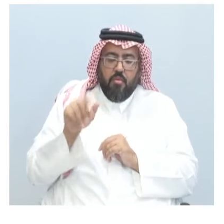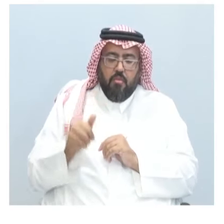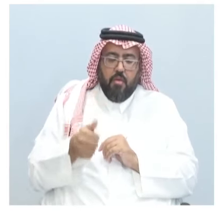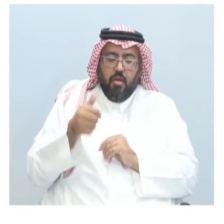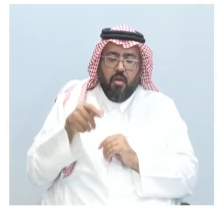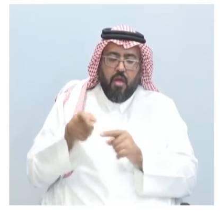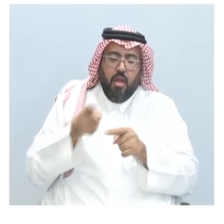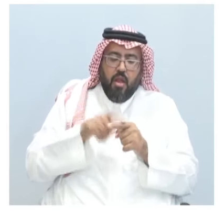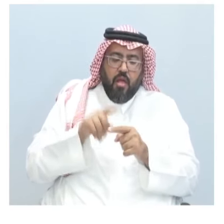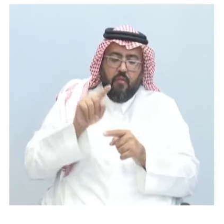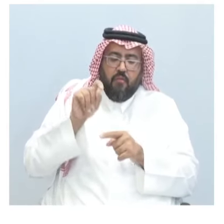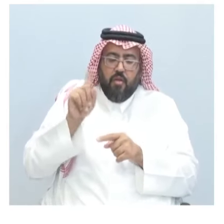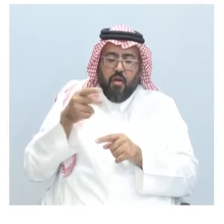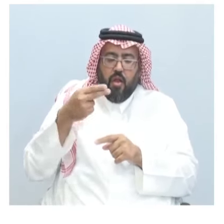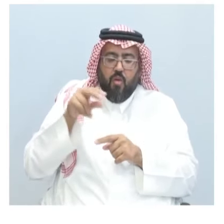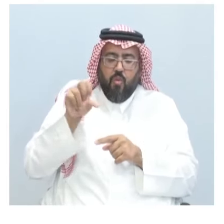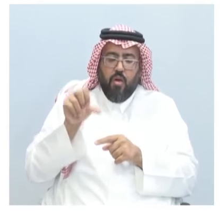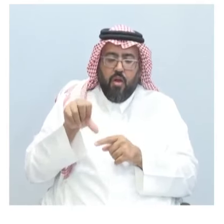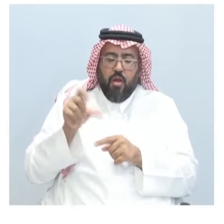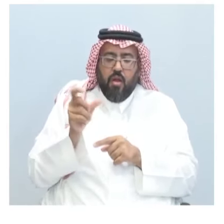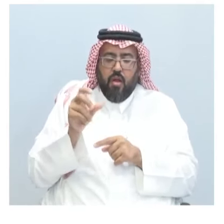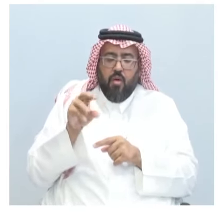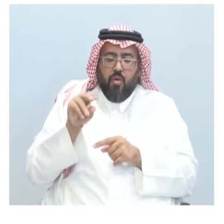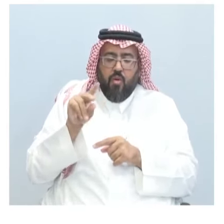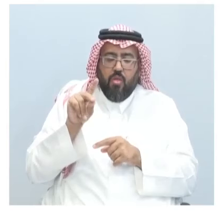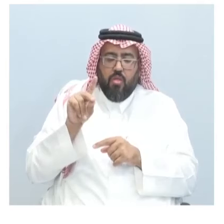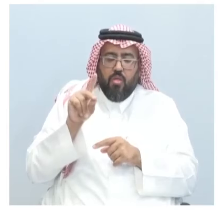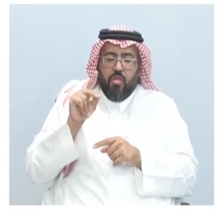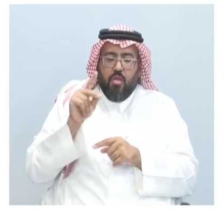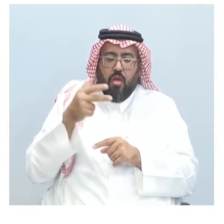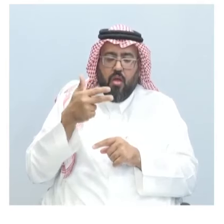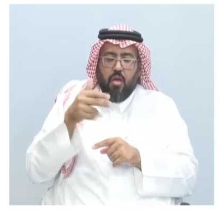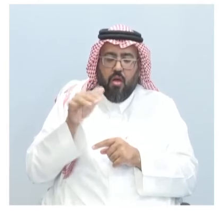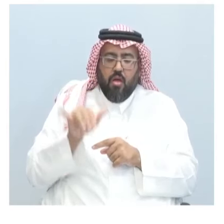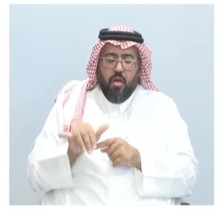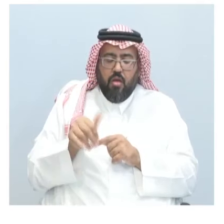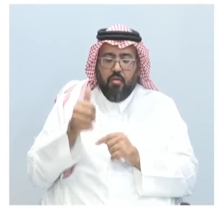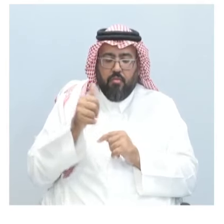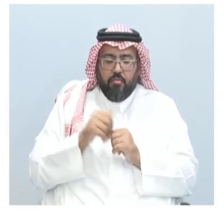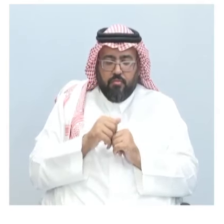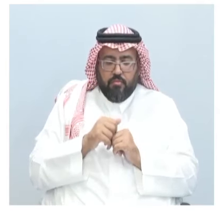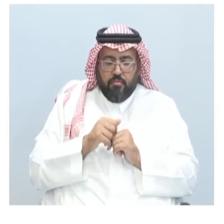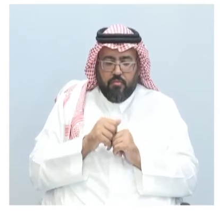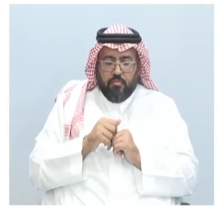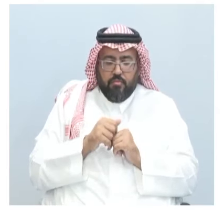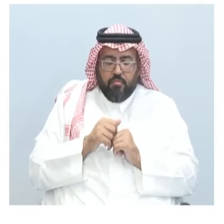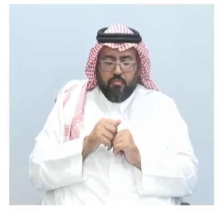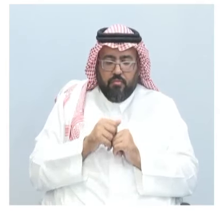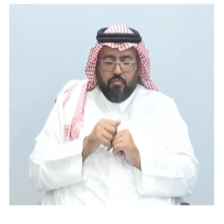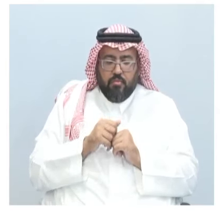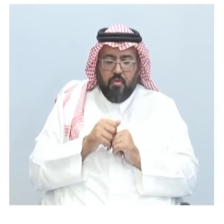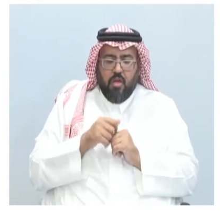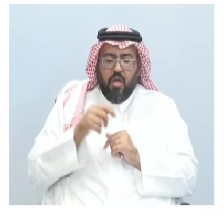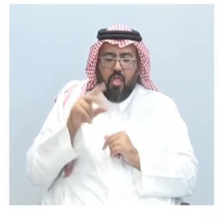فرعون انه طغى ما معنى طغى ما معنى